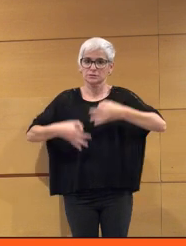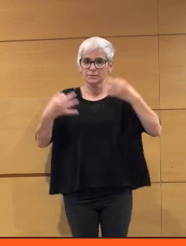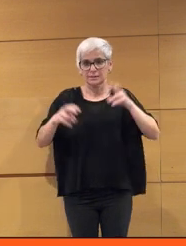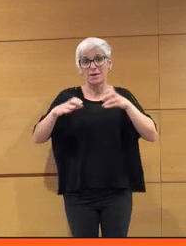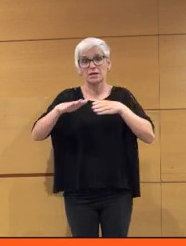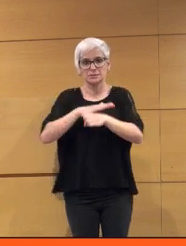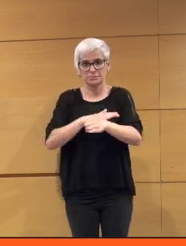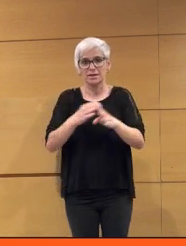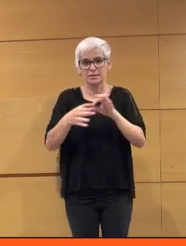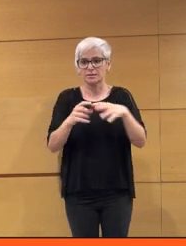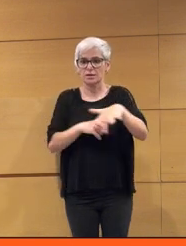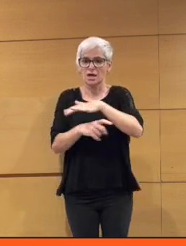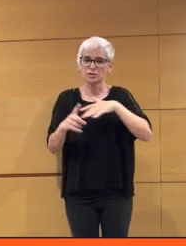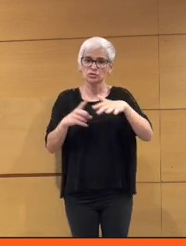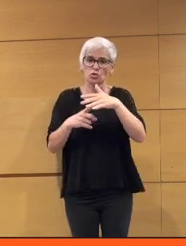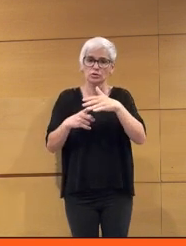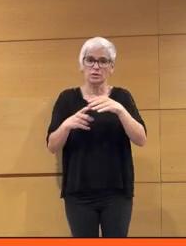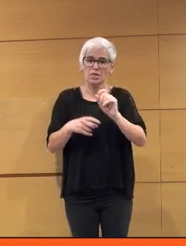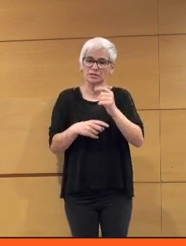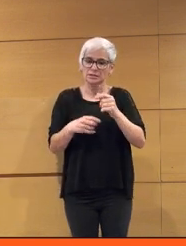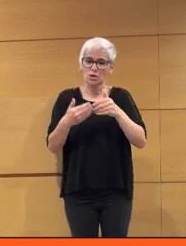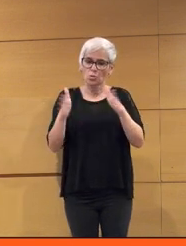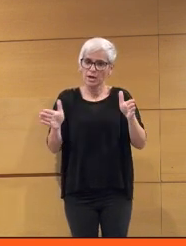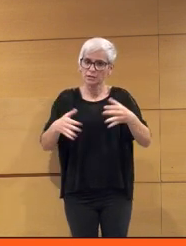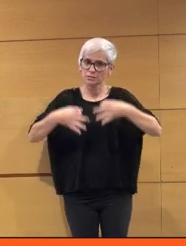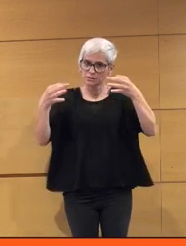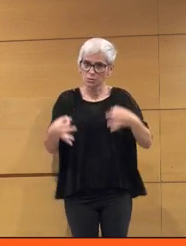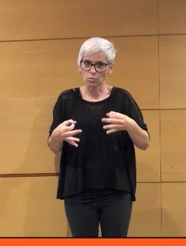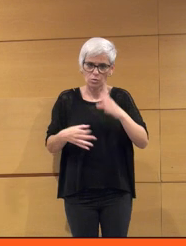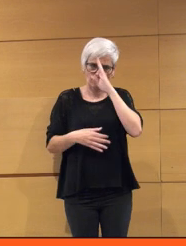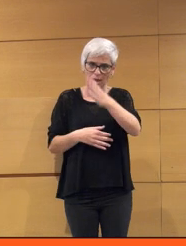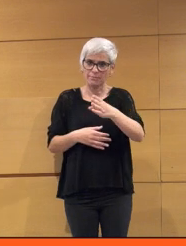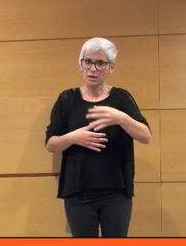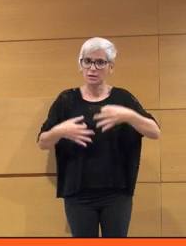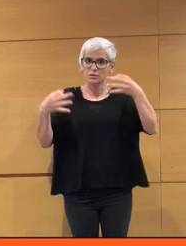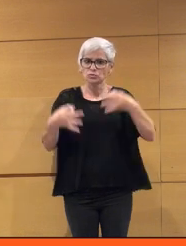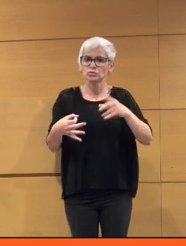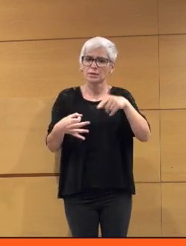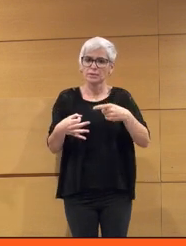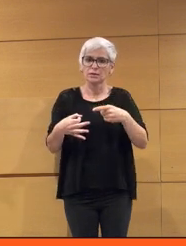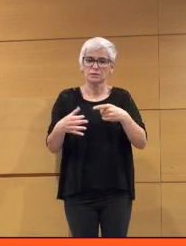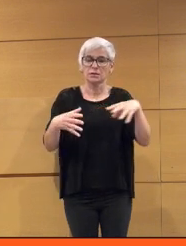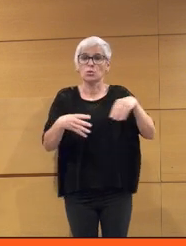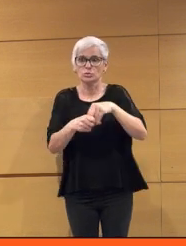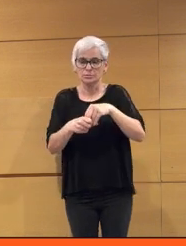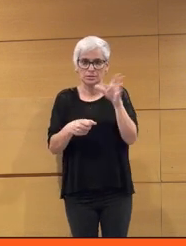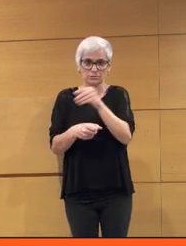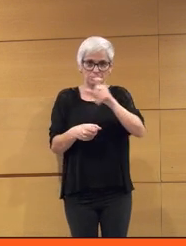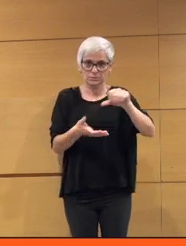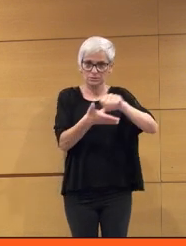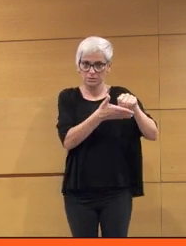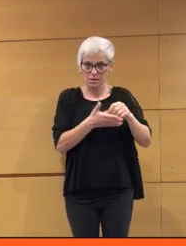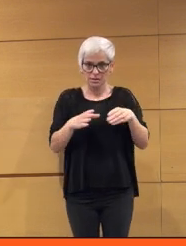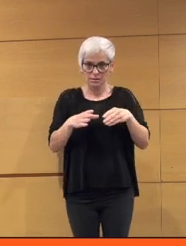d'accessibilitat, que sigui un entorn digital obert, segur, fiable, just i inclusiu per la ciutadania. No? Tant